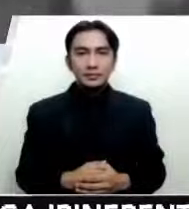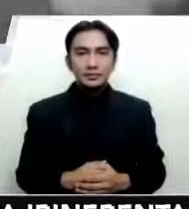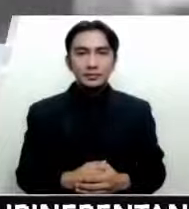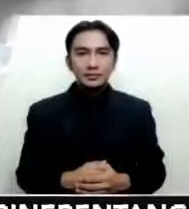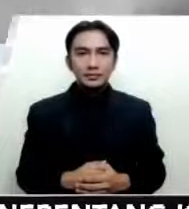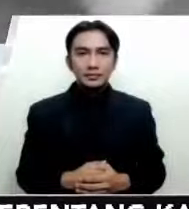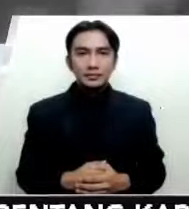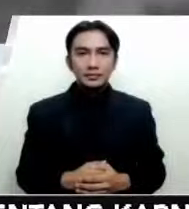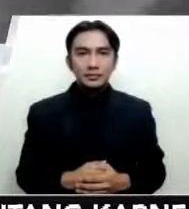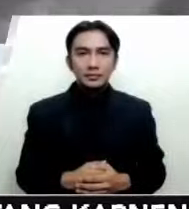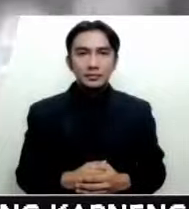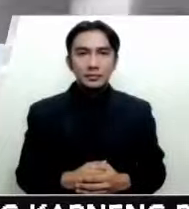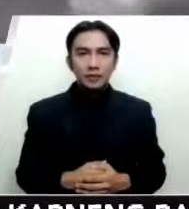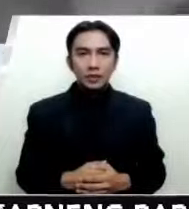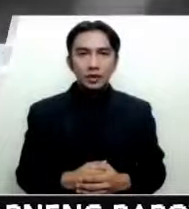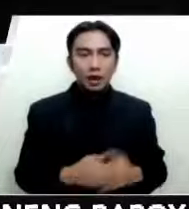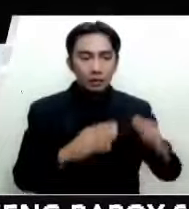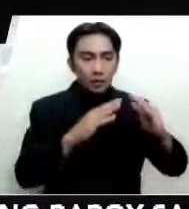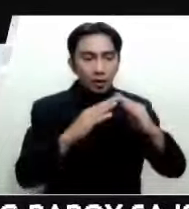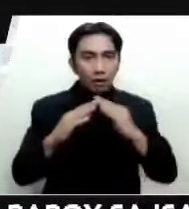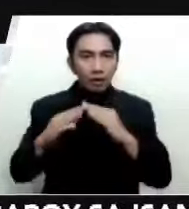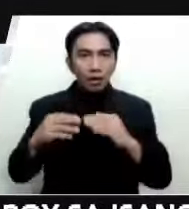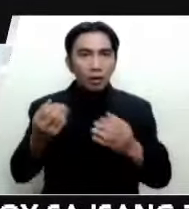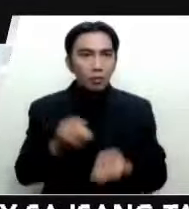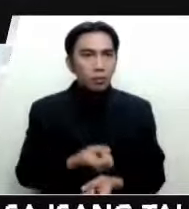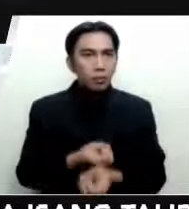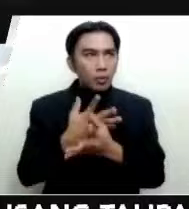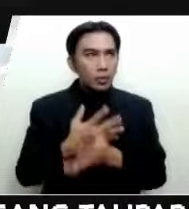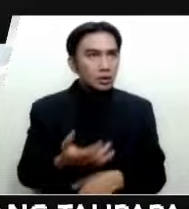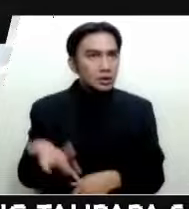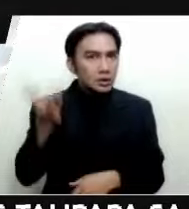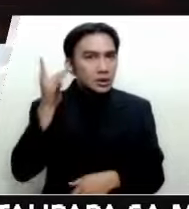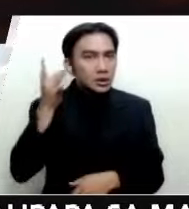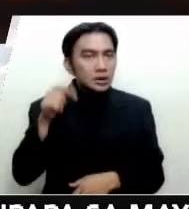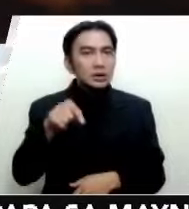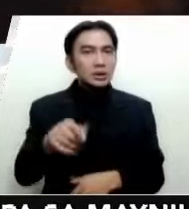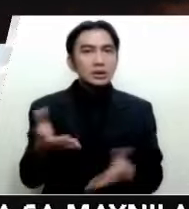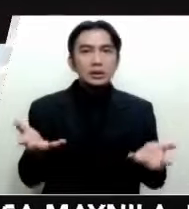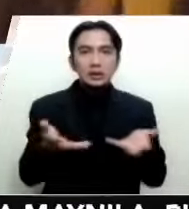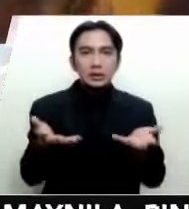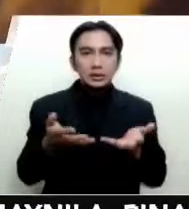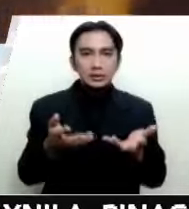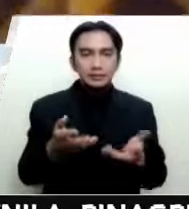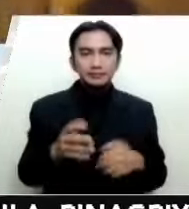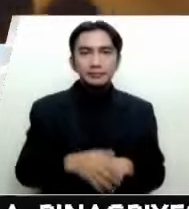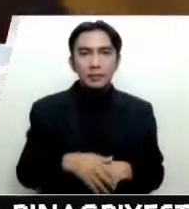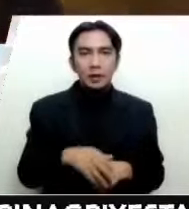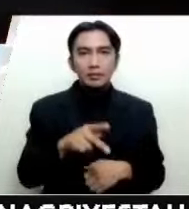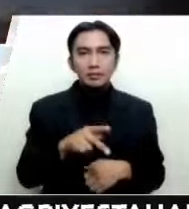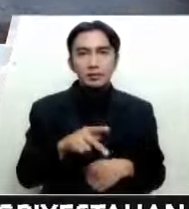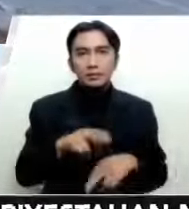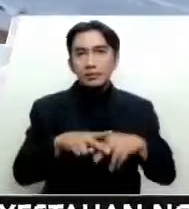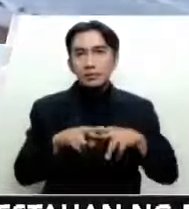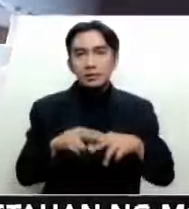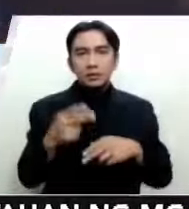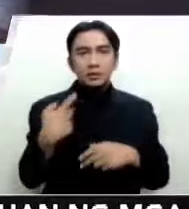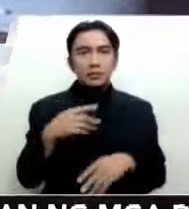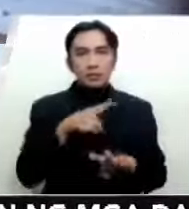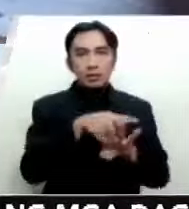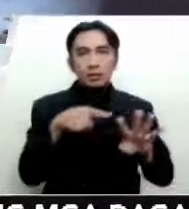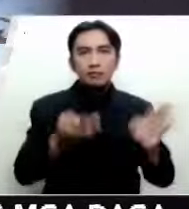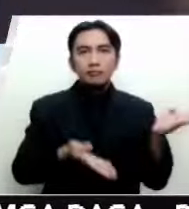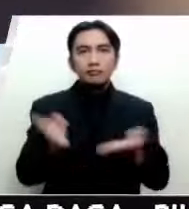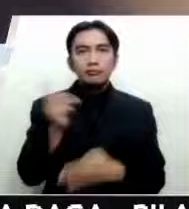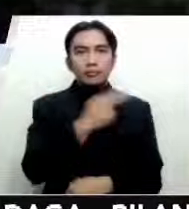Ilang bahay ang niyanig ng malakas na pagsabog sa Dagupan, Pangasinan kagabi. Apat ang isinugod sa ospital. Inaalam pa kung